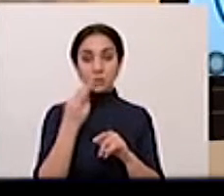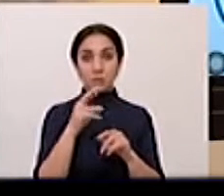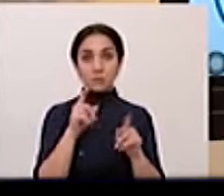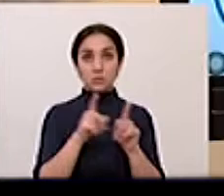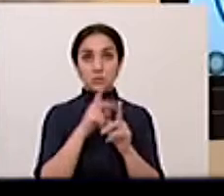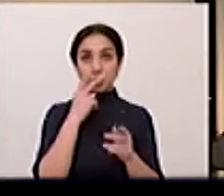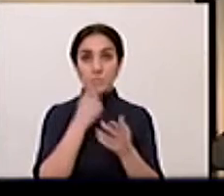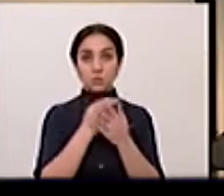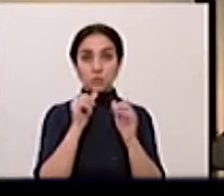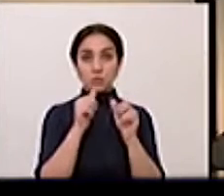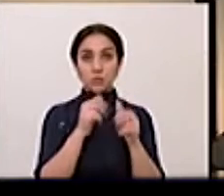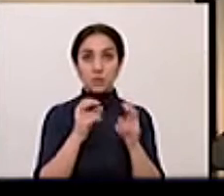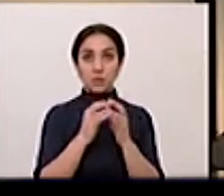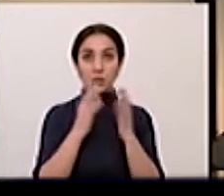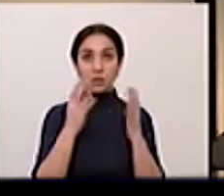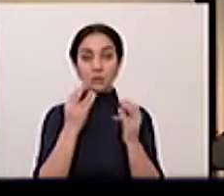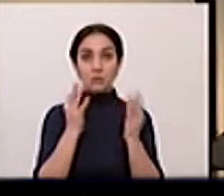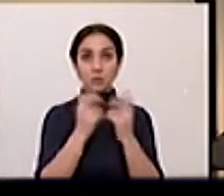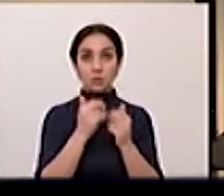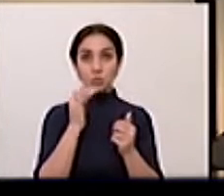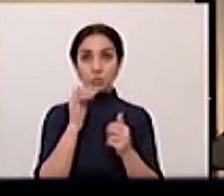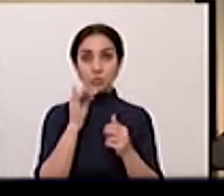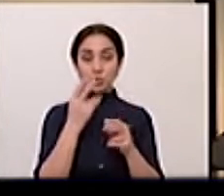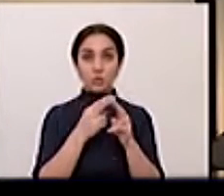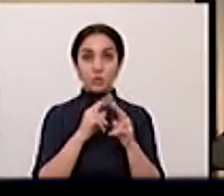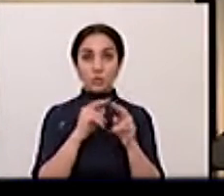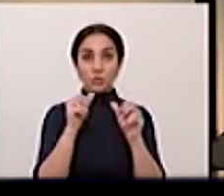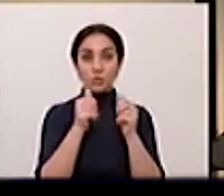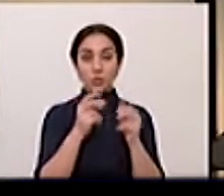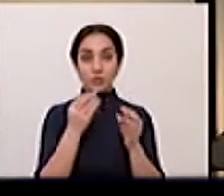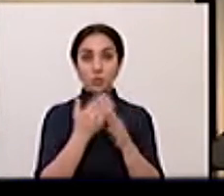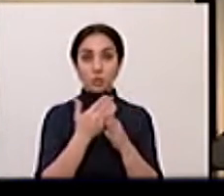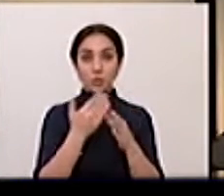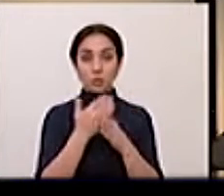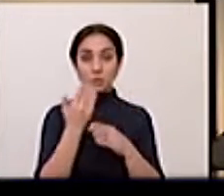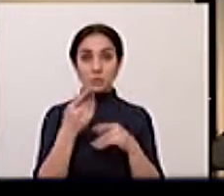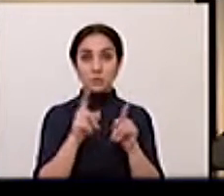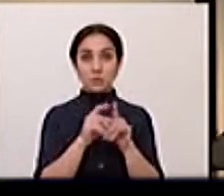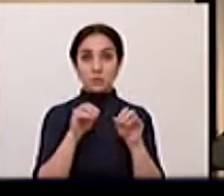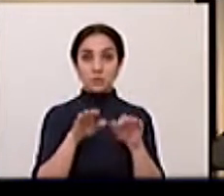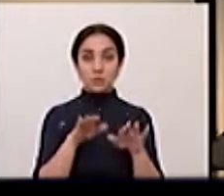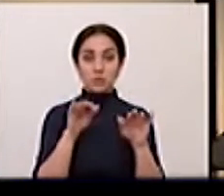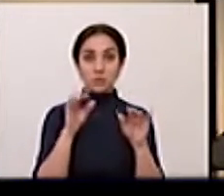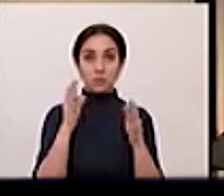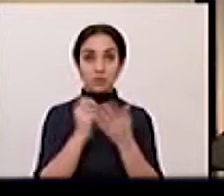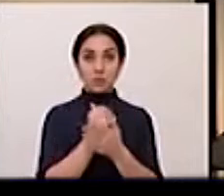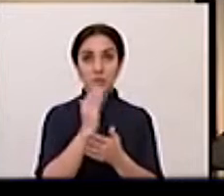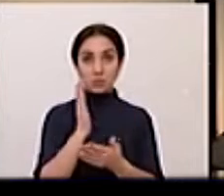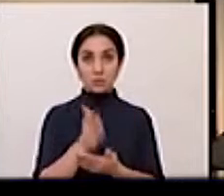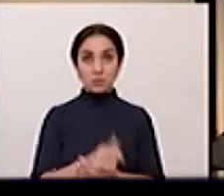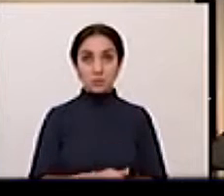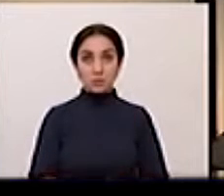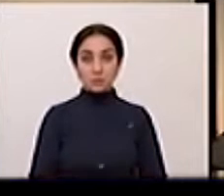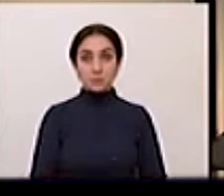ko'rinishidagi shakllarning hajmini hisoblash uchun ushbu formula yordamida yechimga erishamiz.